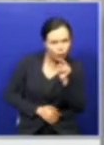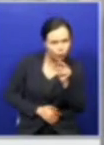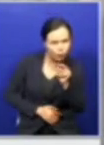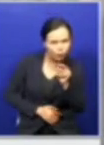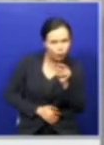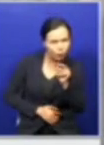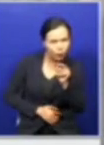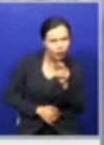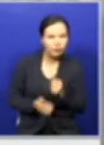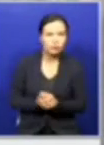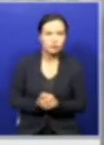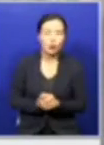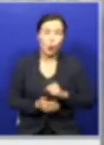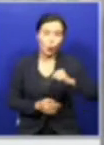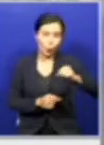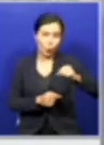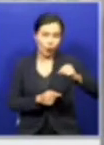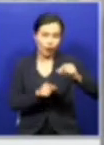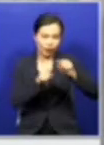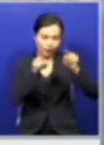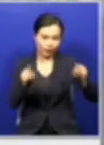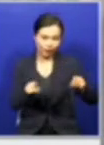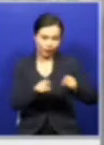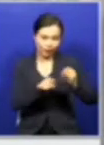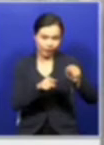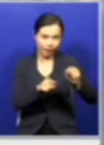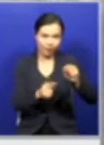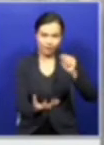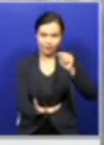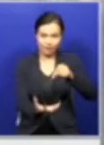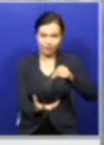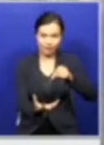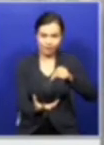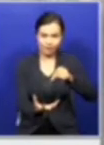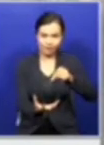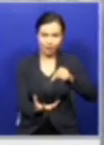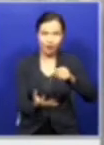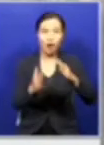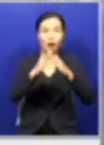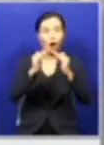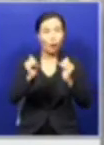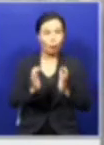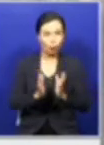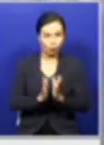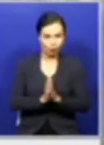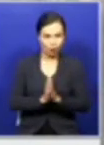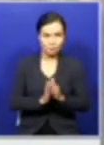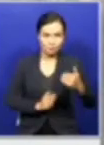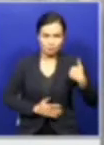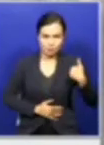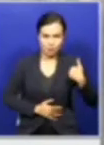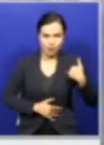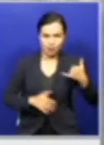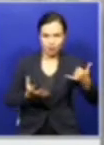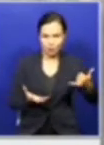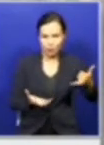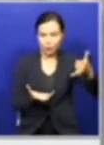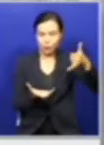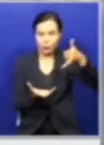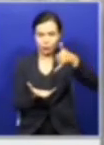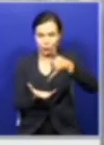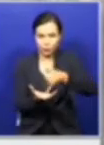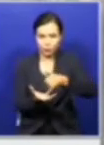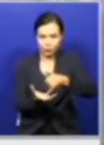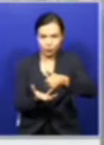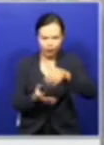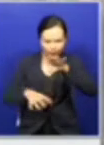ของถังขยะที่ตั้งอยู่ในวัดแห่งหนึ่งจะเห็นว่ามีคนเข้าไปขุดค้นขุด